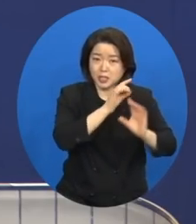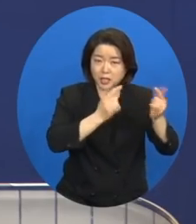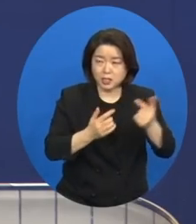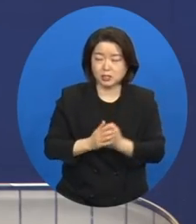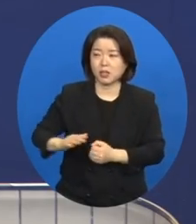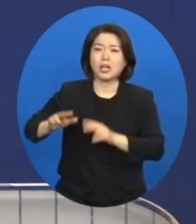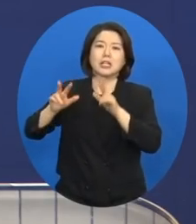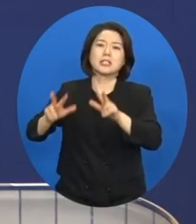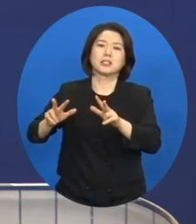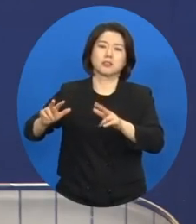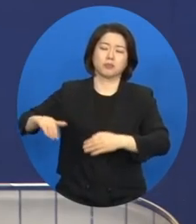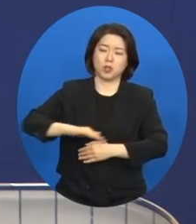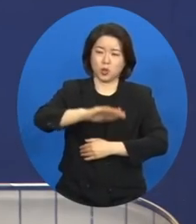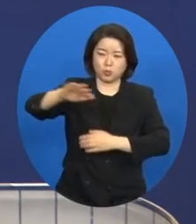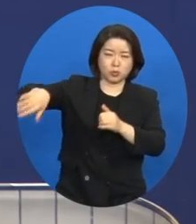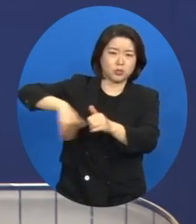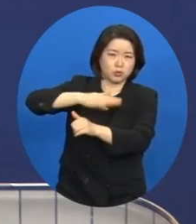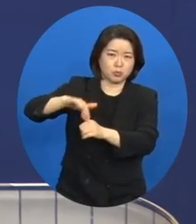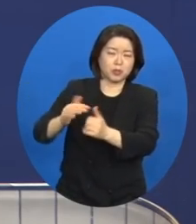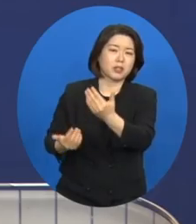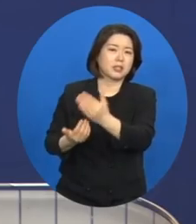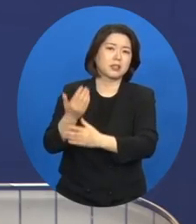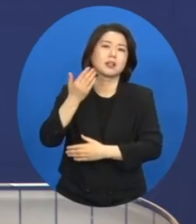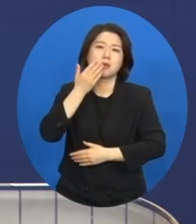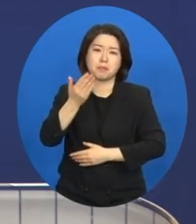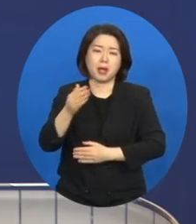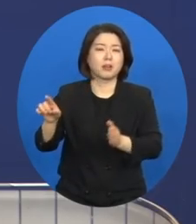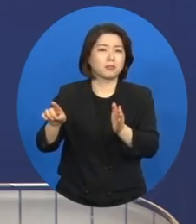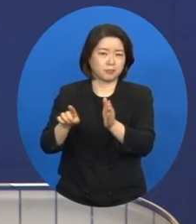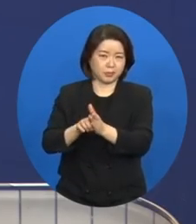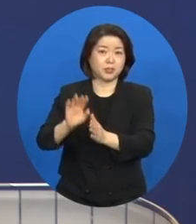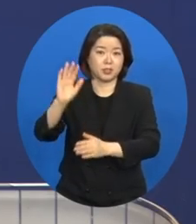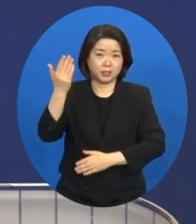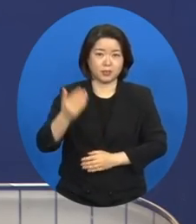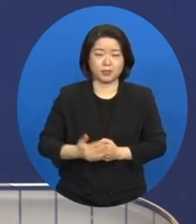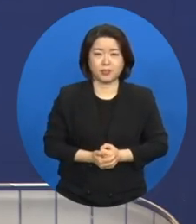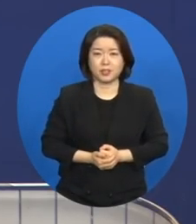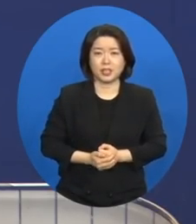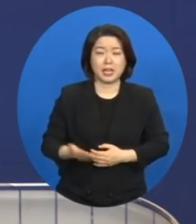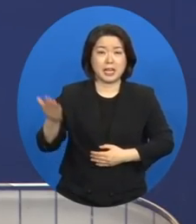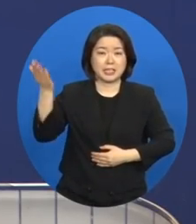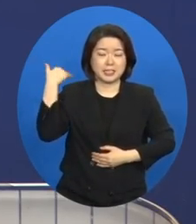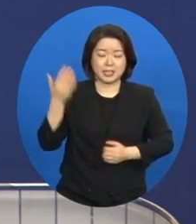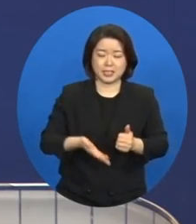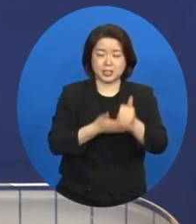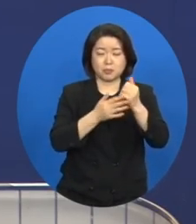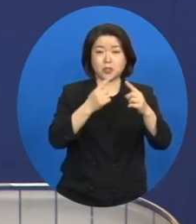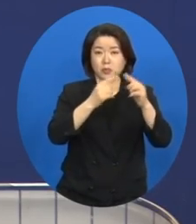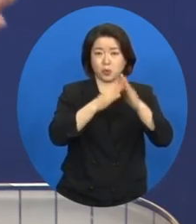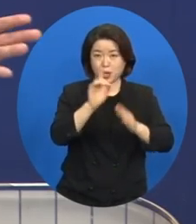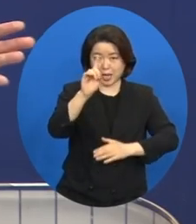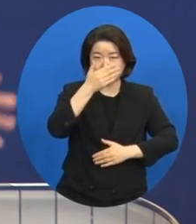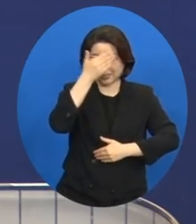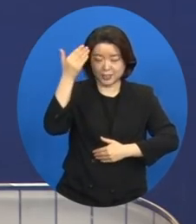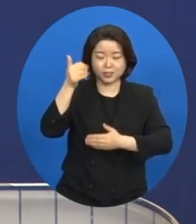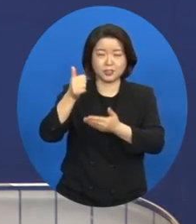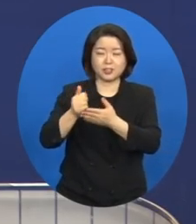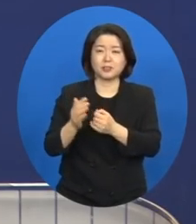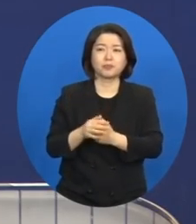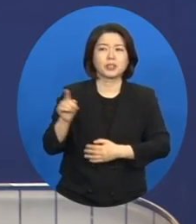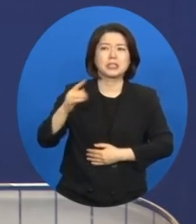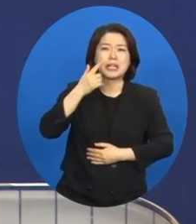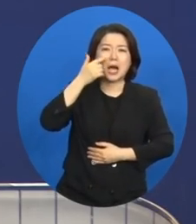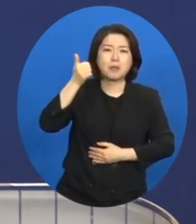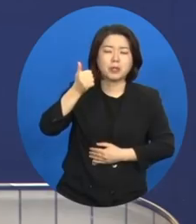우리 주위에서도 일어나는 일이라는 것을 여러분 믿으셔야 합니다. 제가 예전에 섬기던 교회 한 청년이 있었는데요. 그분 아버님은